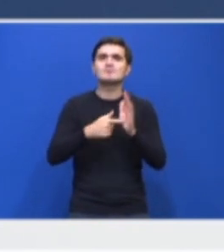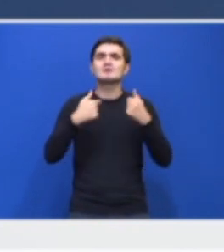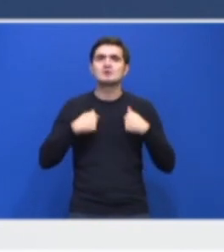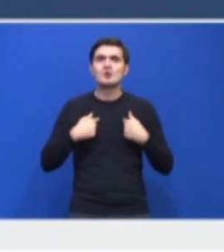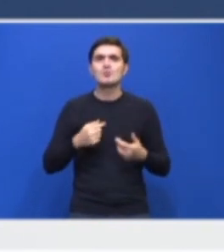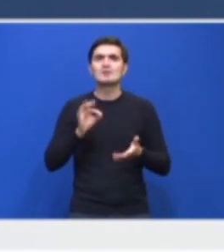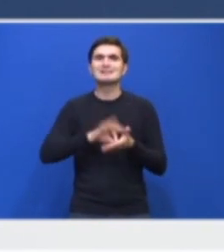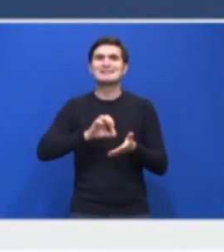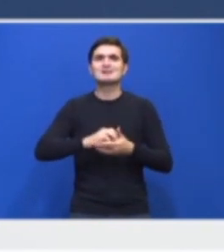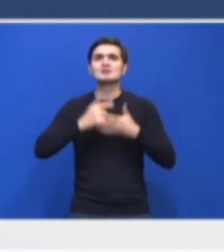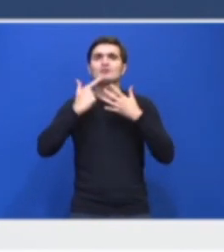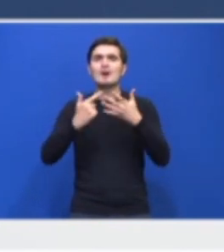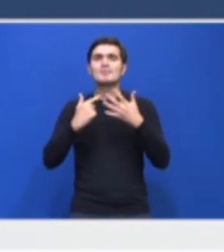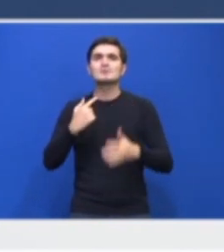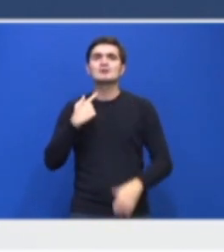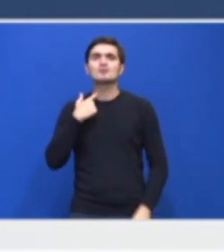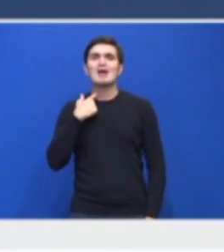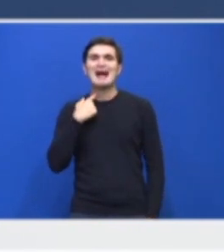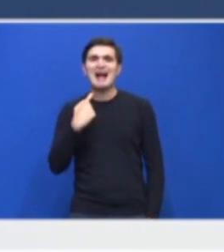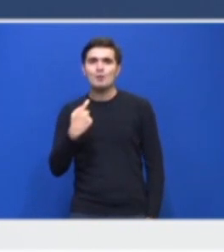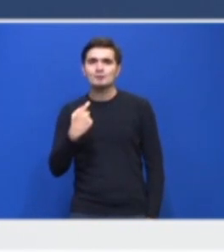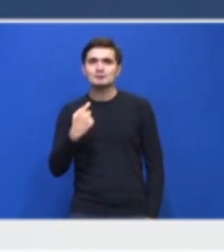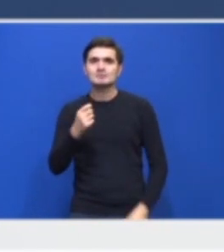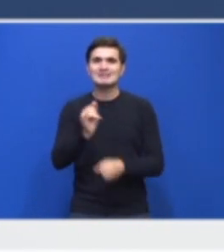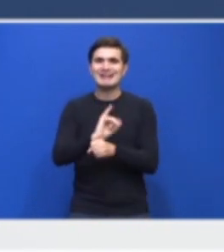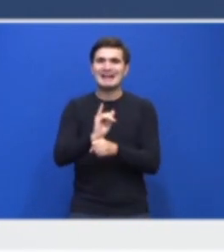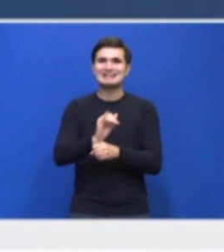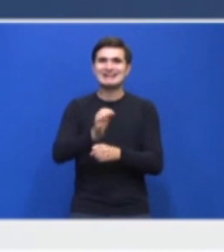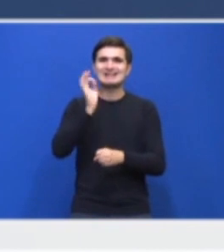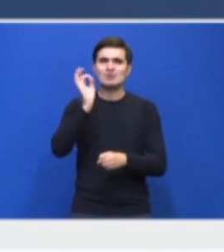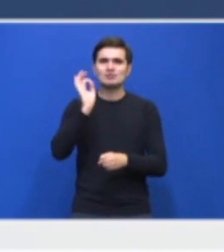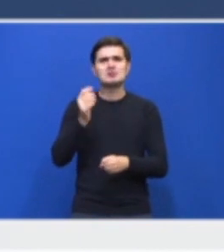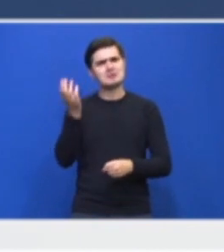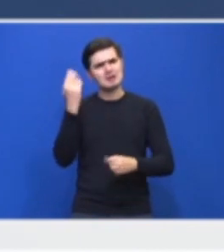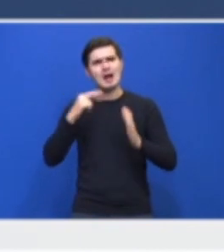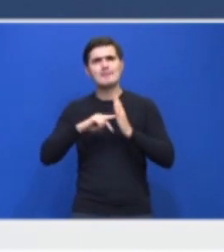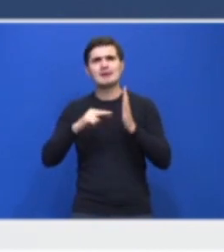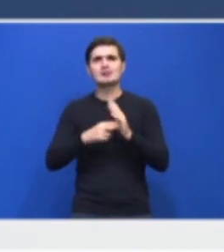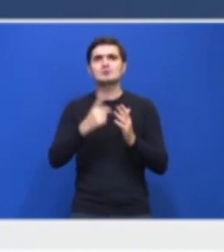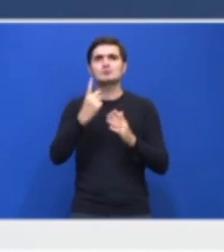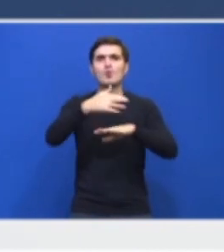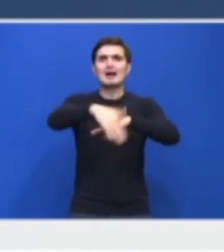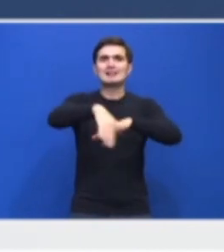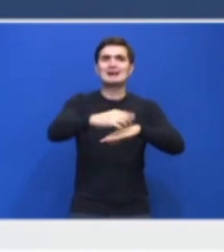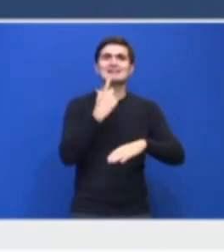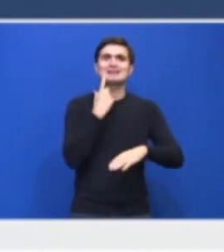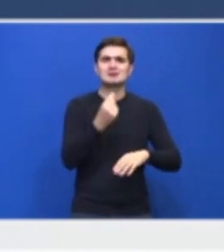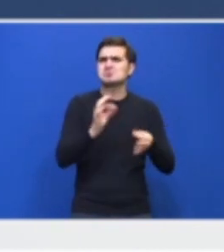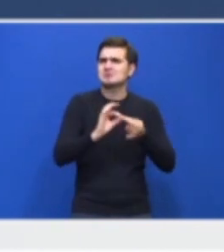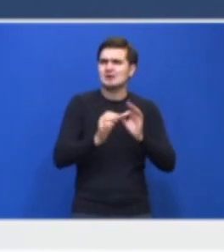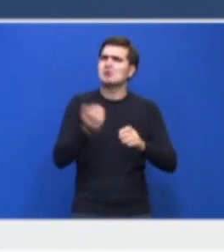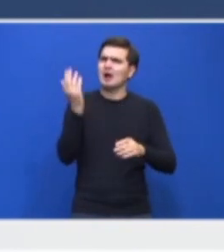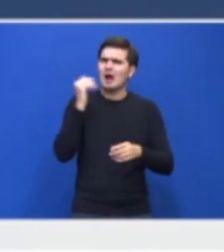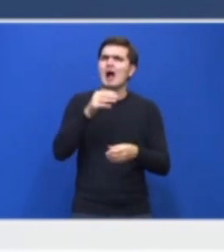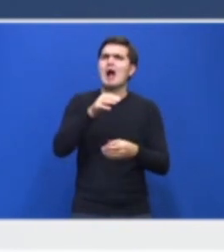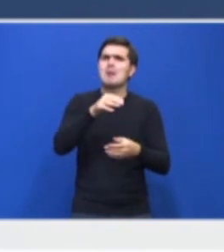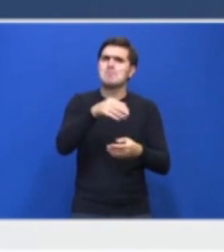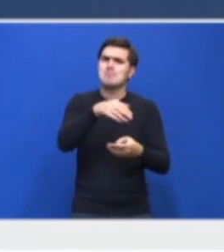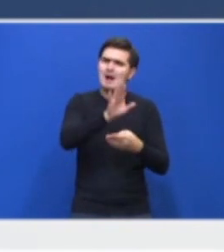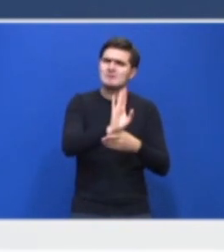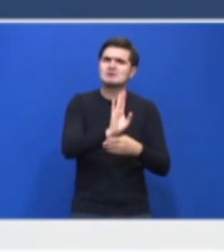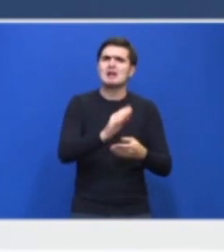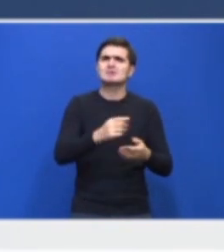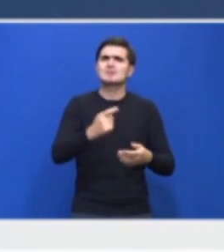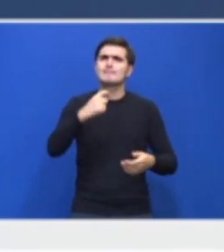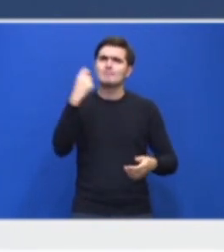În 17-a, Direcția de Specialitate a pregătit o adresă de răspuns, adică a avizat